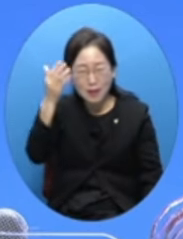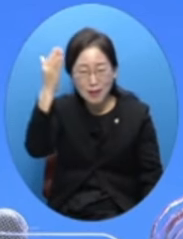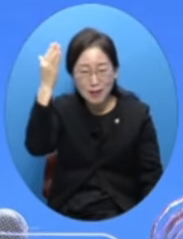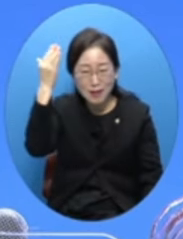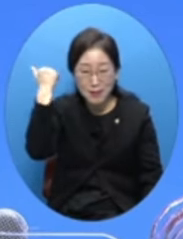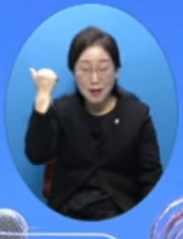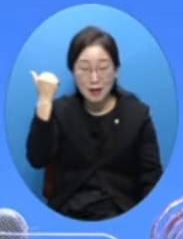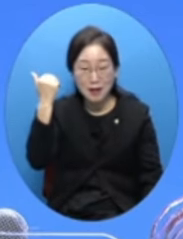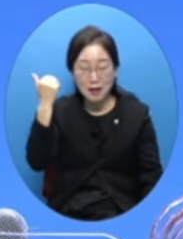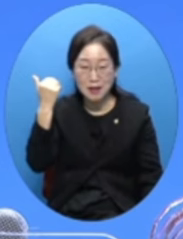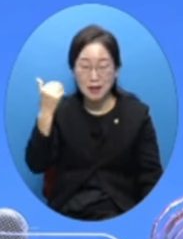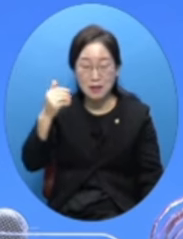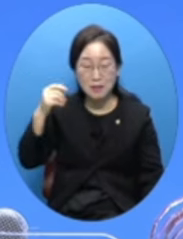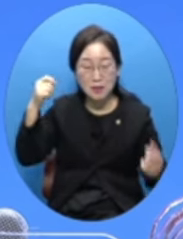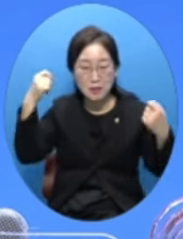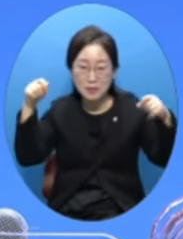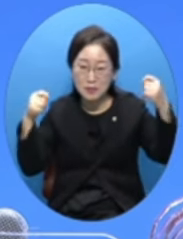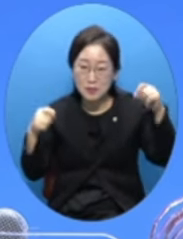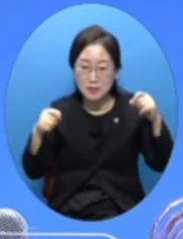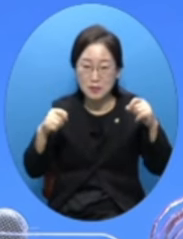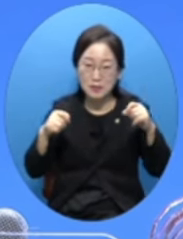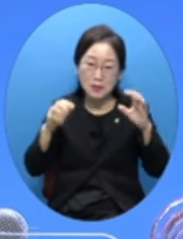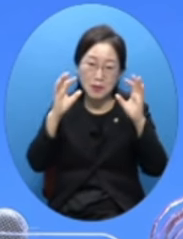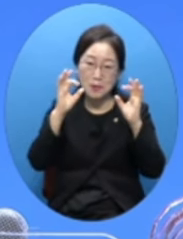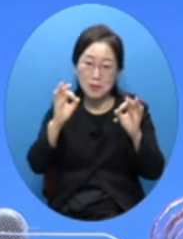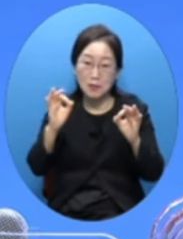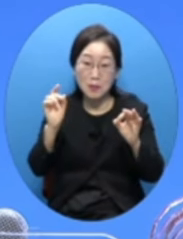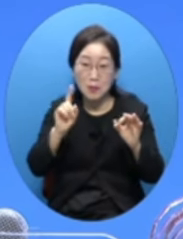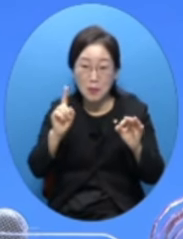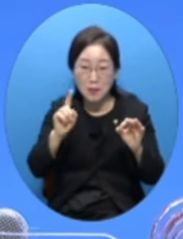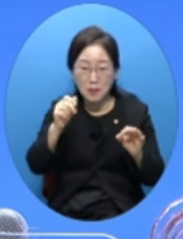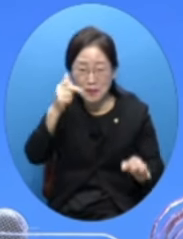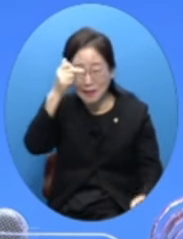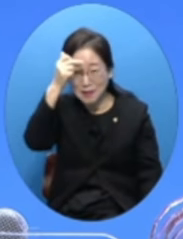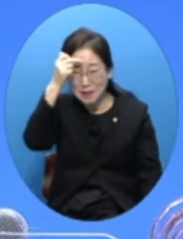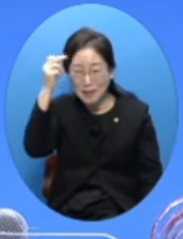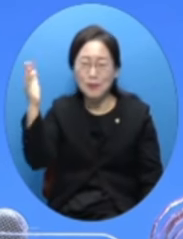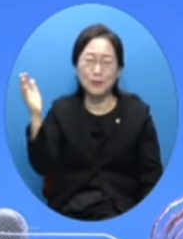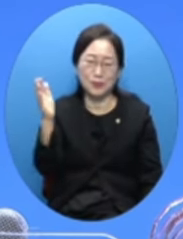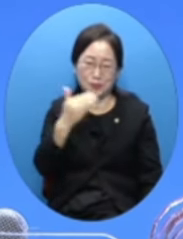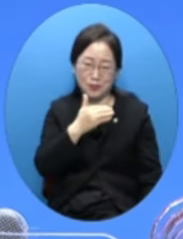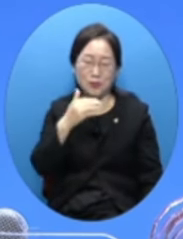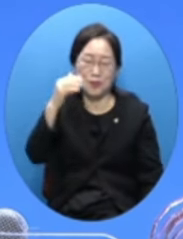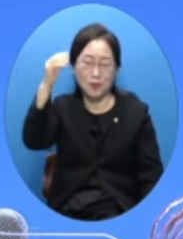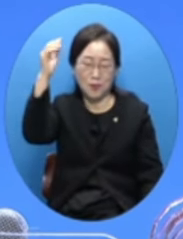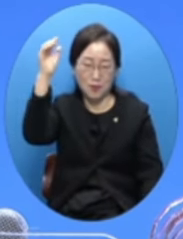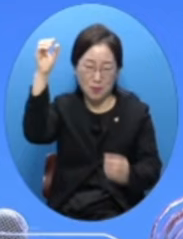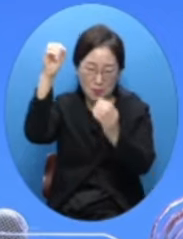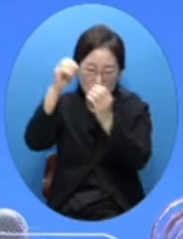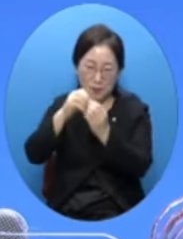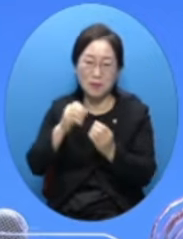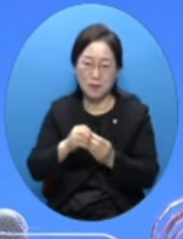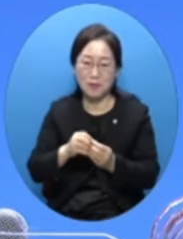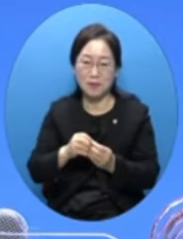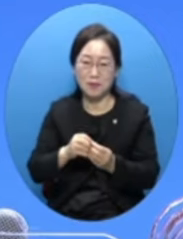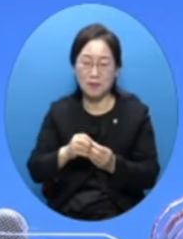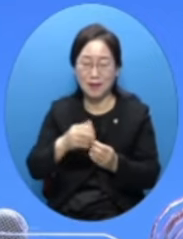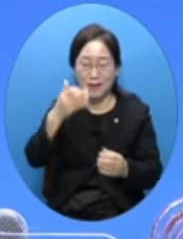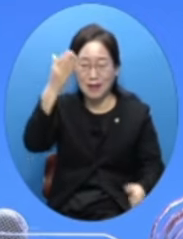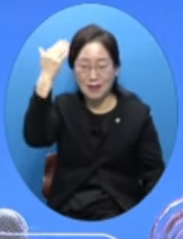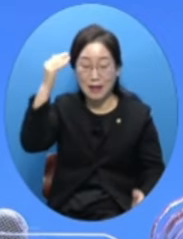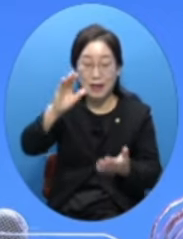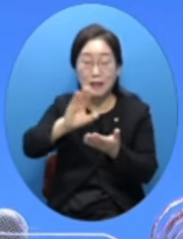이런 뮤지컬 같은 것들이 고대 시대부터 존재했습니다. 고대 그리스